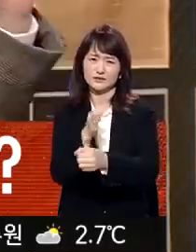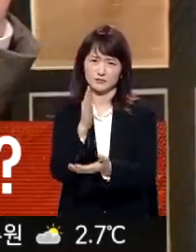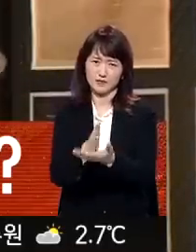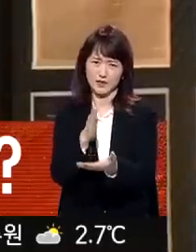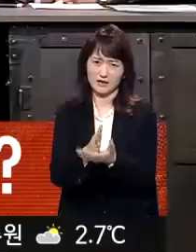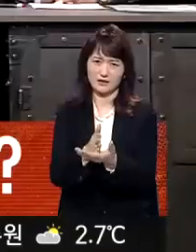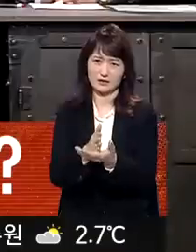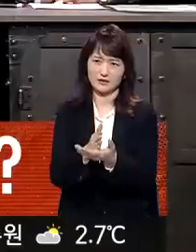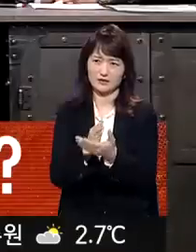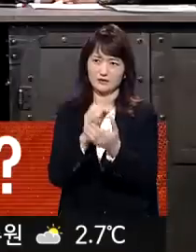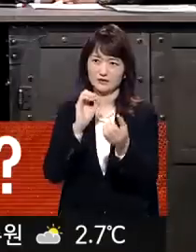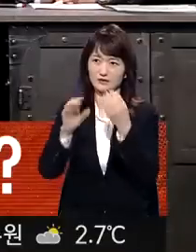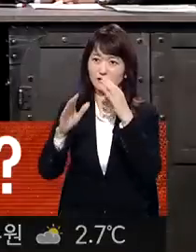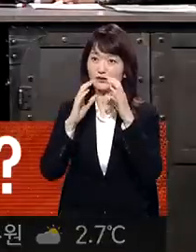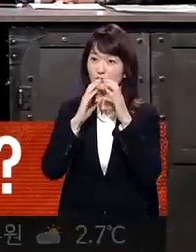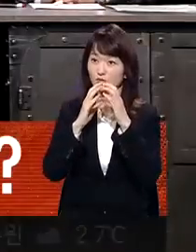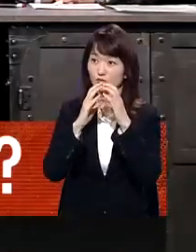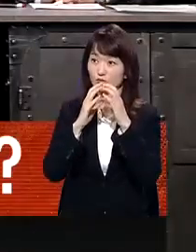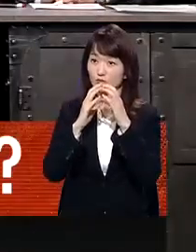동그라미.